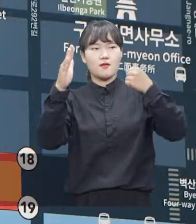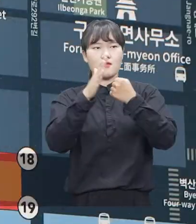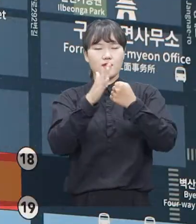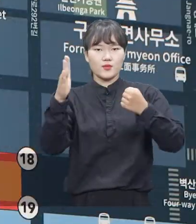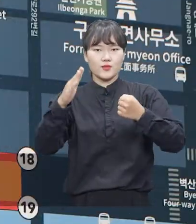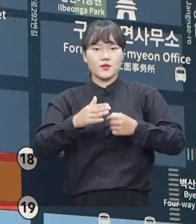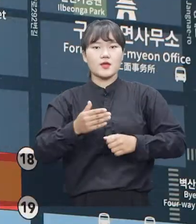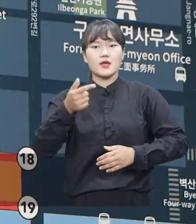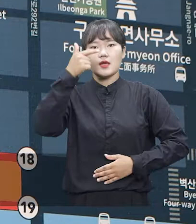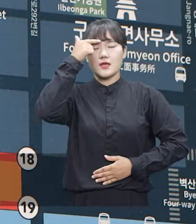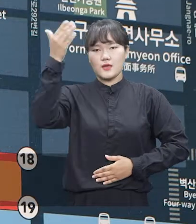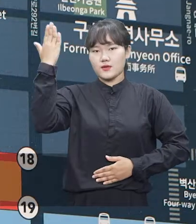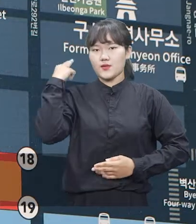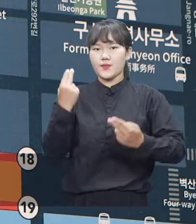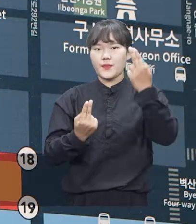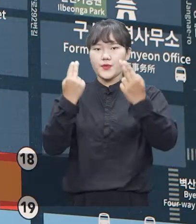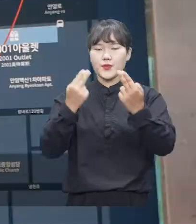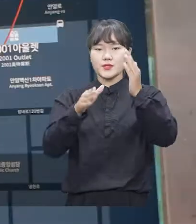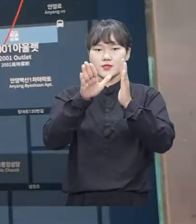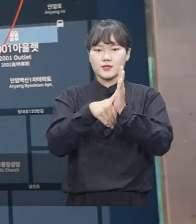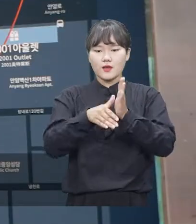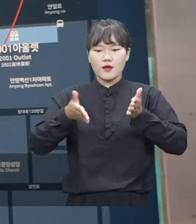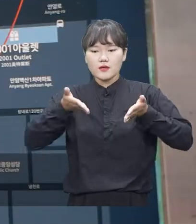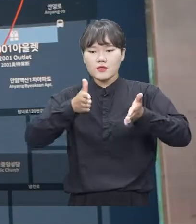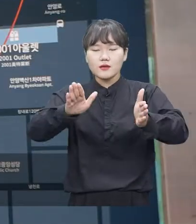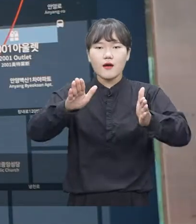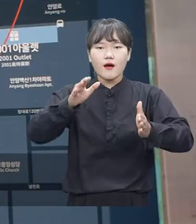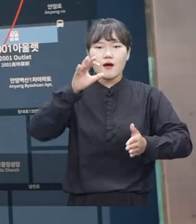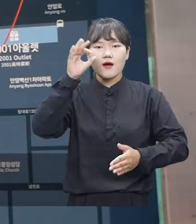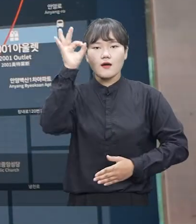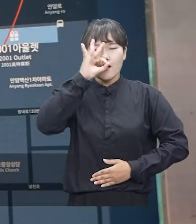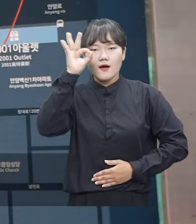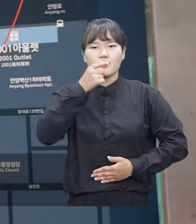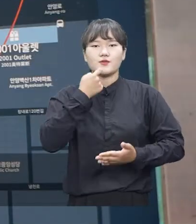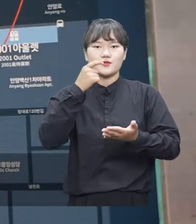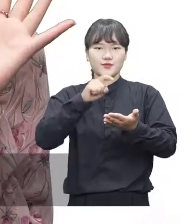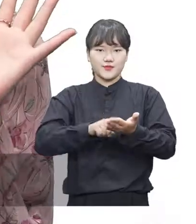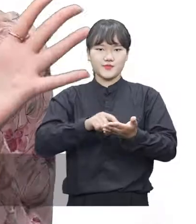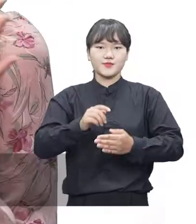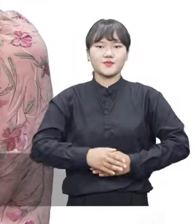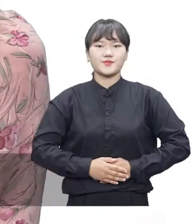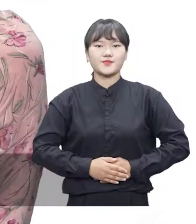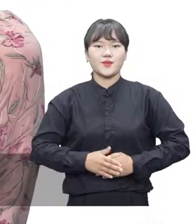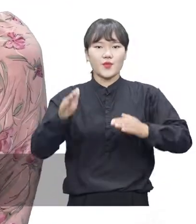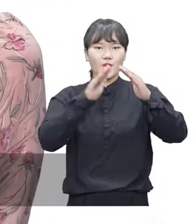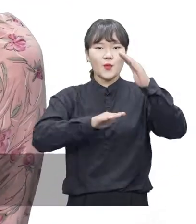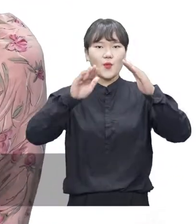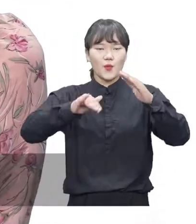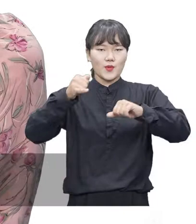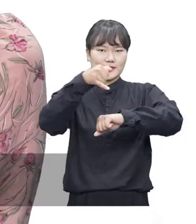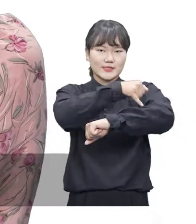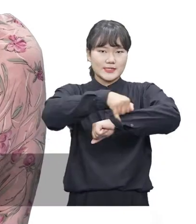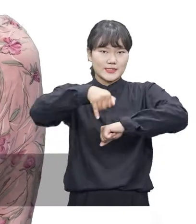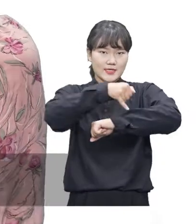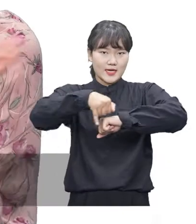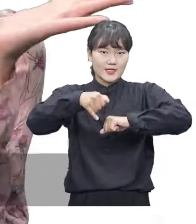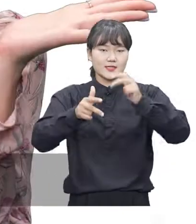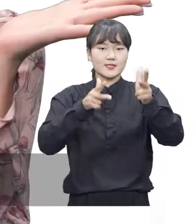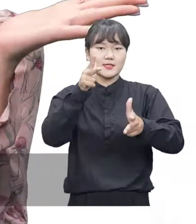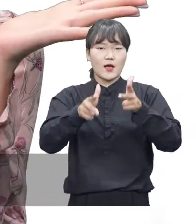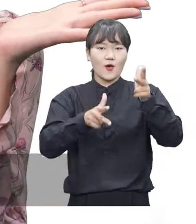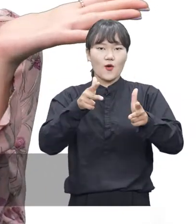이전에 비해 길찾기가 수월해진 것은 물론 낙후된 이미지를 벗었다는 것. 공공디자인 사업으로 시민들의